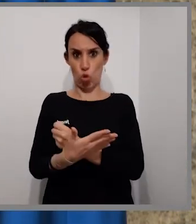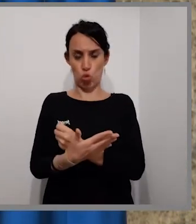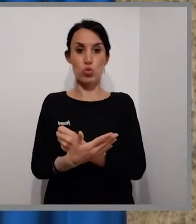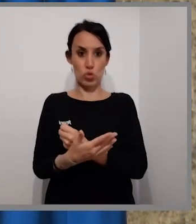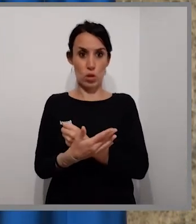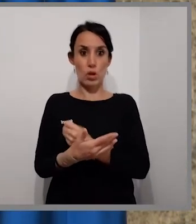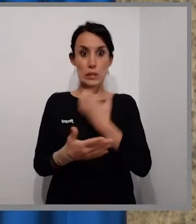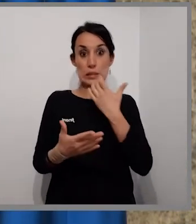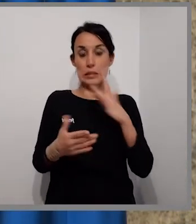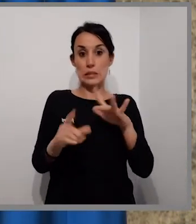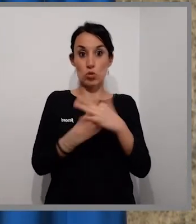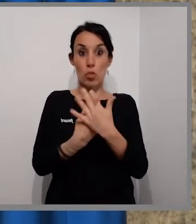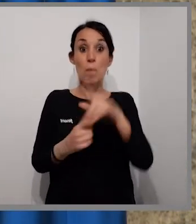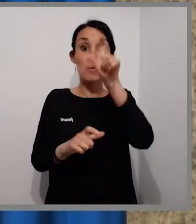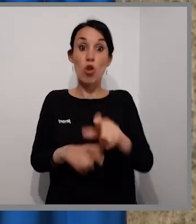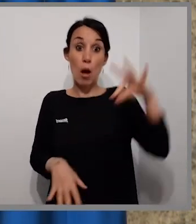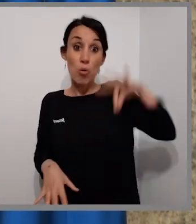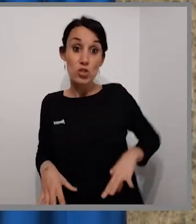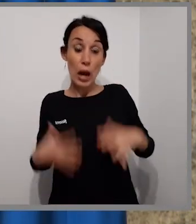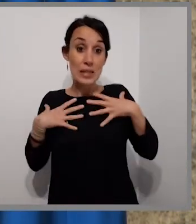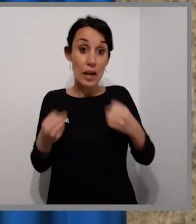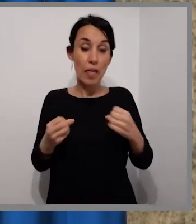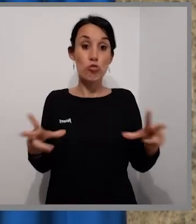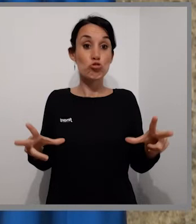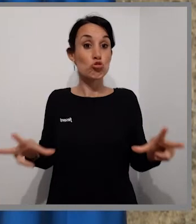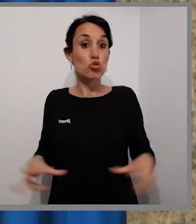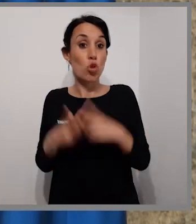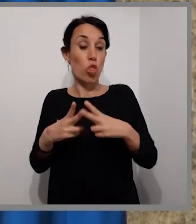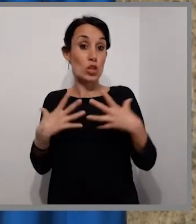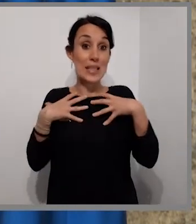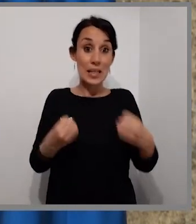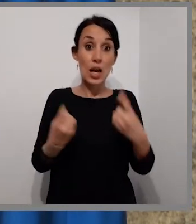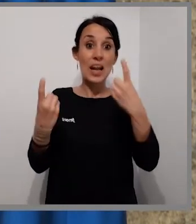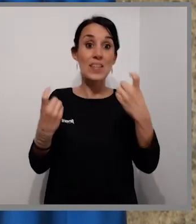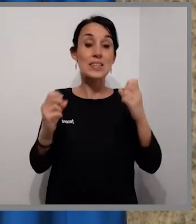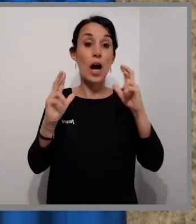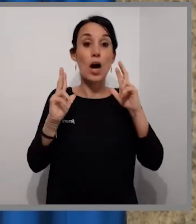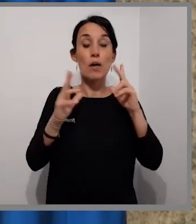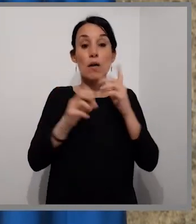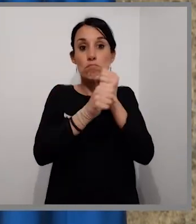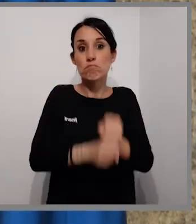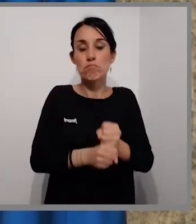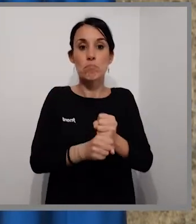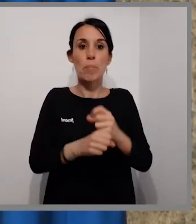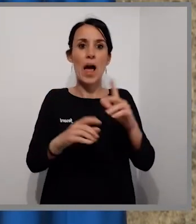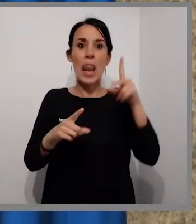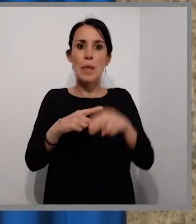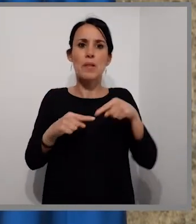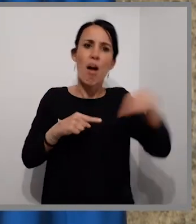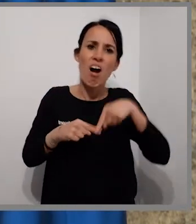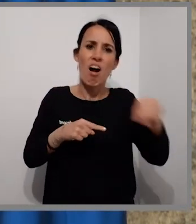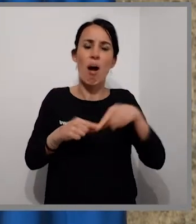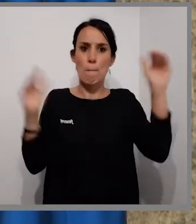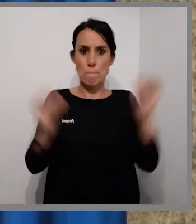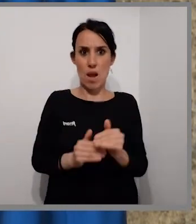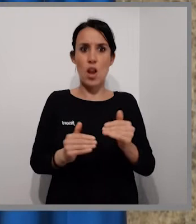totes les persones susceptibles, que són tots els professionals de la sanitat i sociosanitaris que necessiten hospedatge per limitar la seva